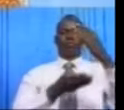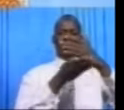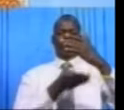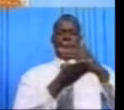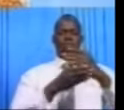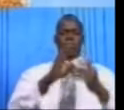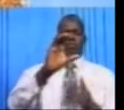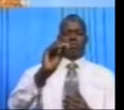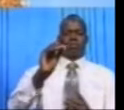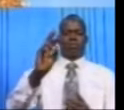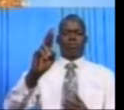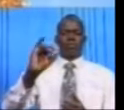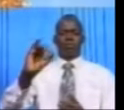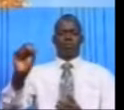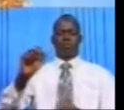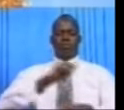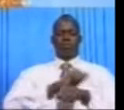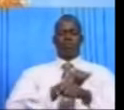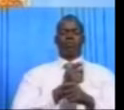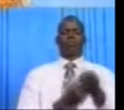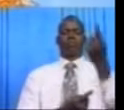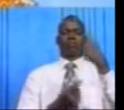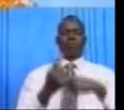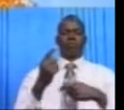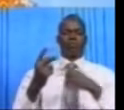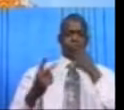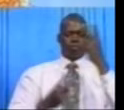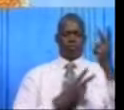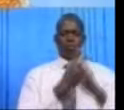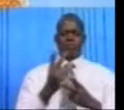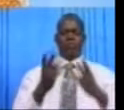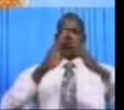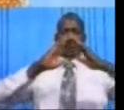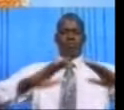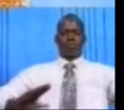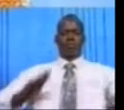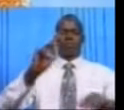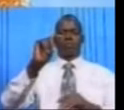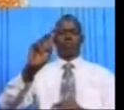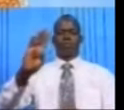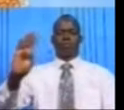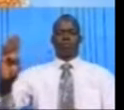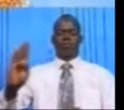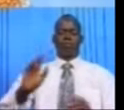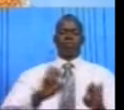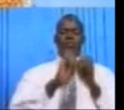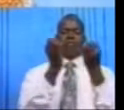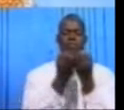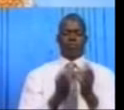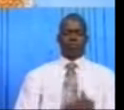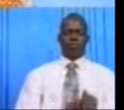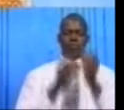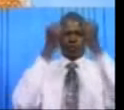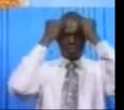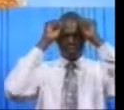International. Mais avant, les agents de la banque ont effectué une visite dans les locaux de la télévision nationale. La délégation était conduite par le